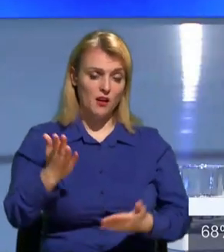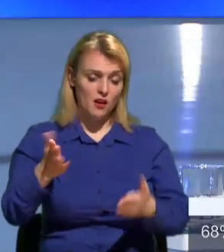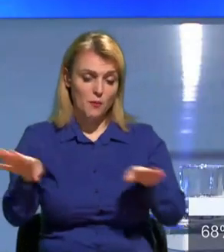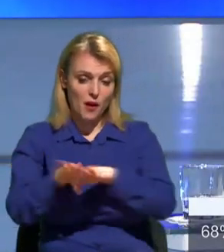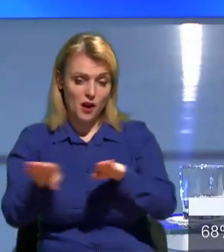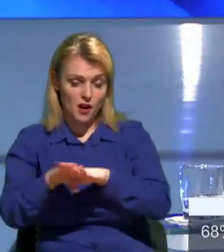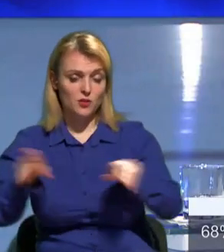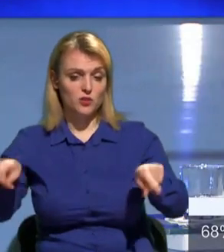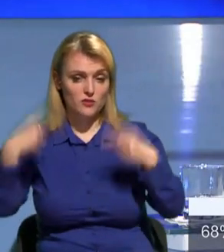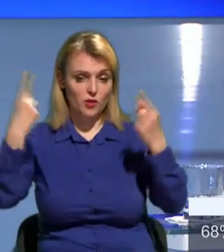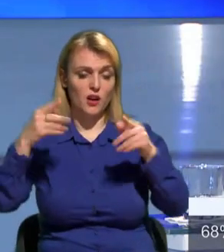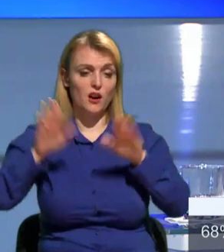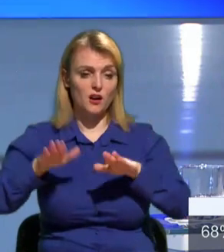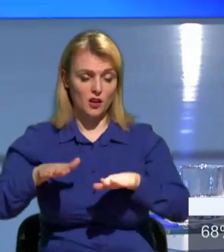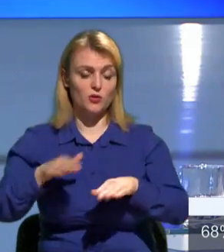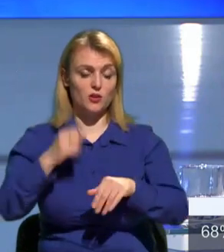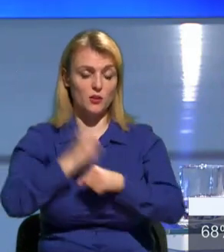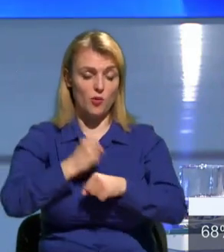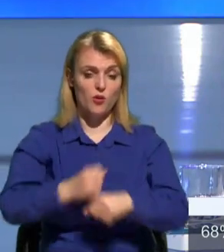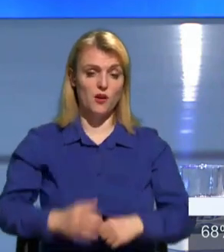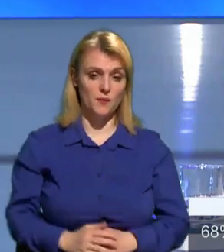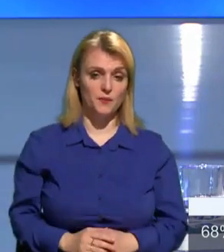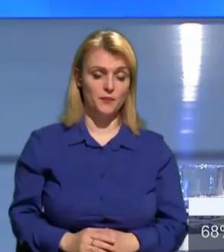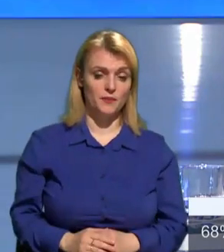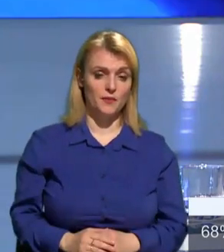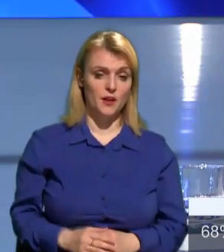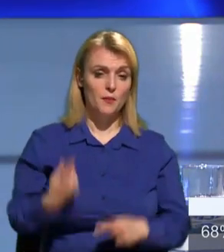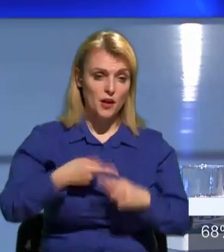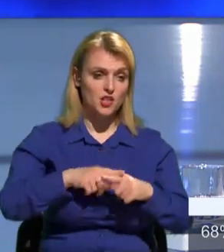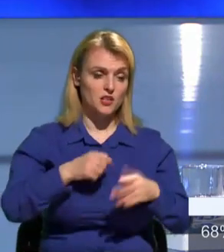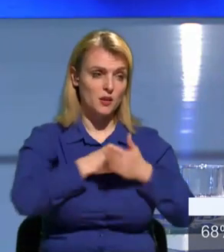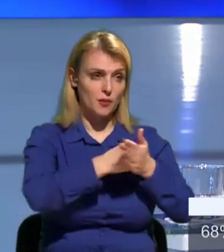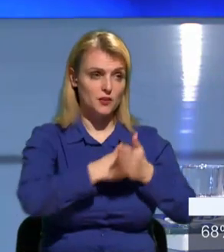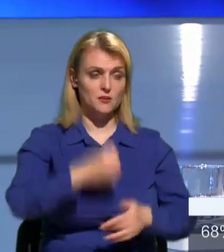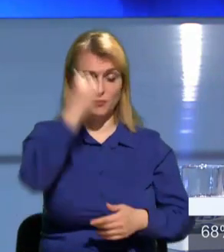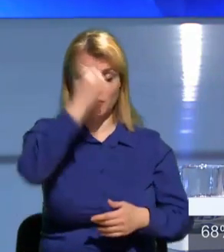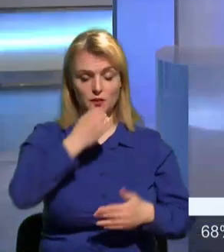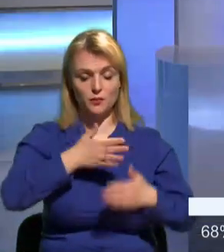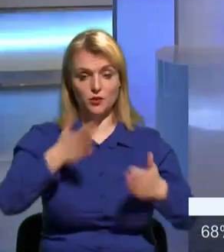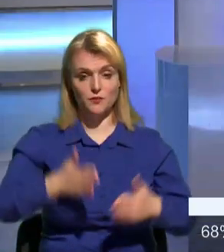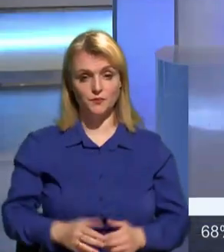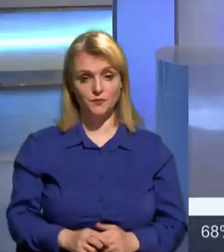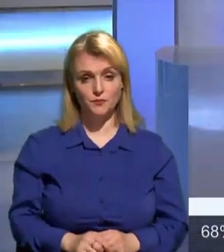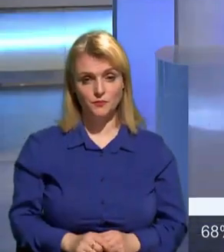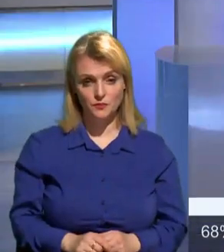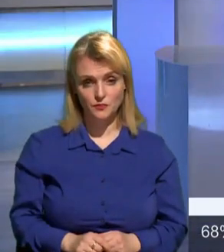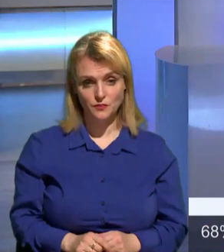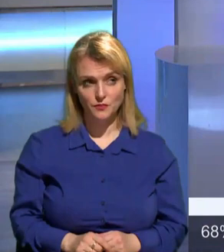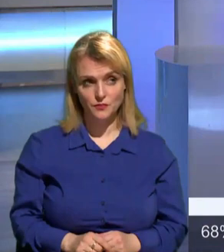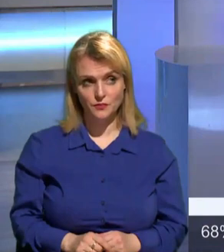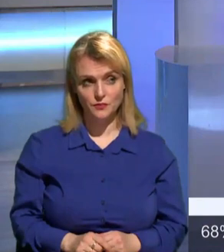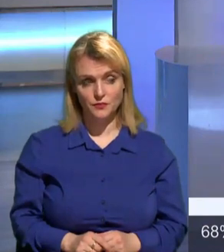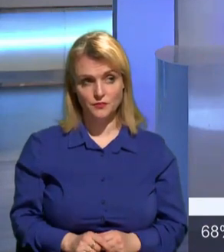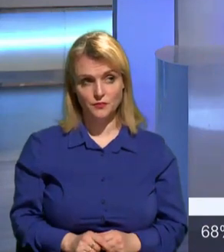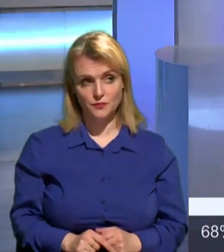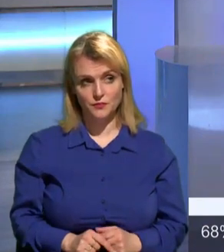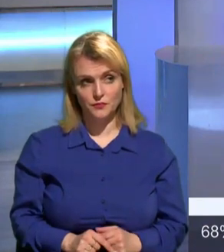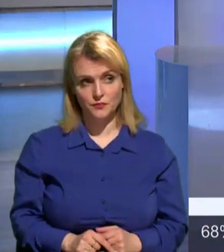muncă, dezvoltarea economiei. Aceasta este unica soluție și pe aceasta aș ne bază. Vă mulțumesc, domnule Ioniță. Deci,